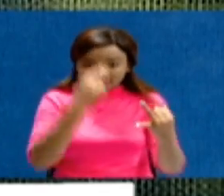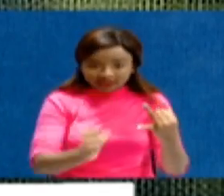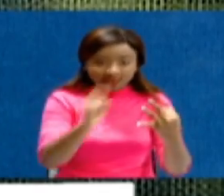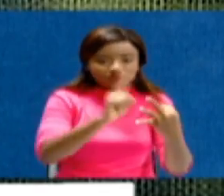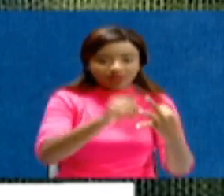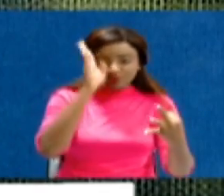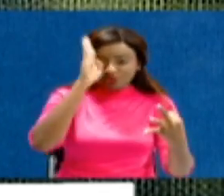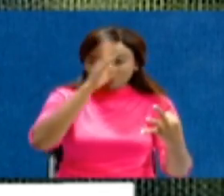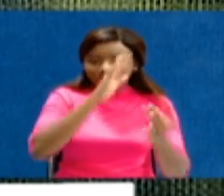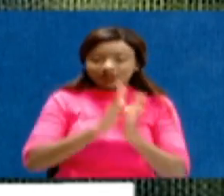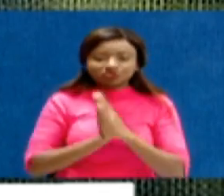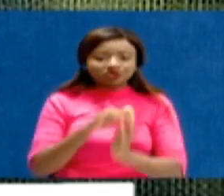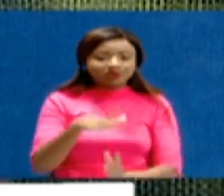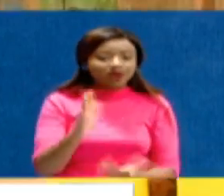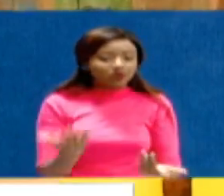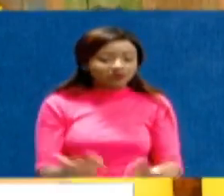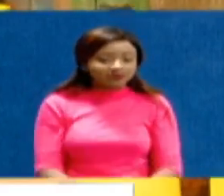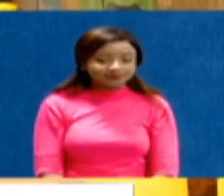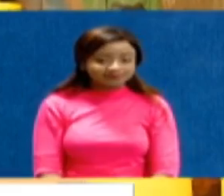makala yake.